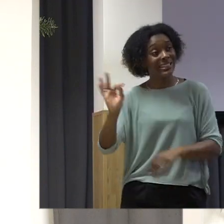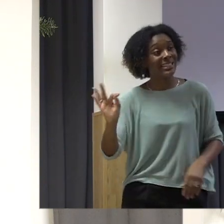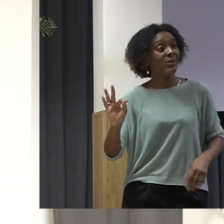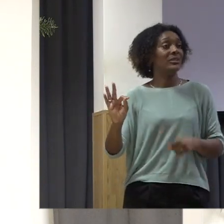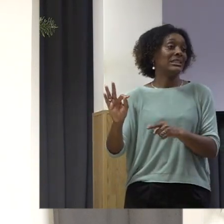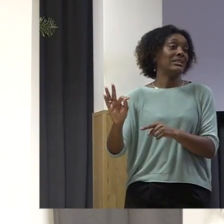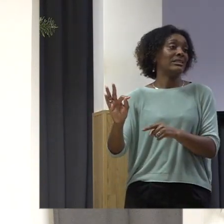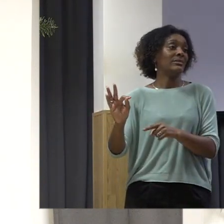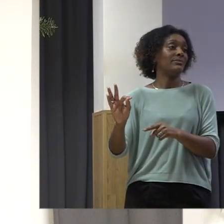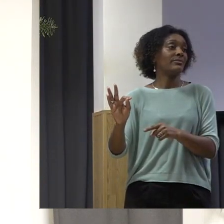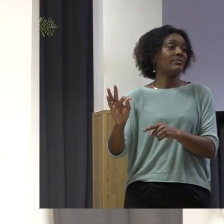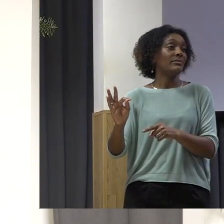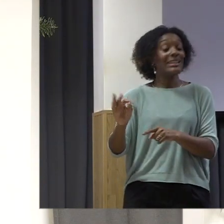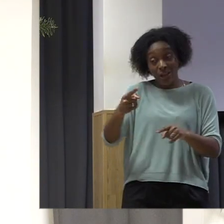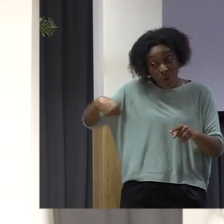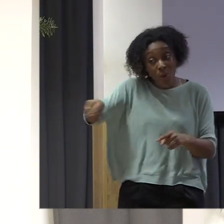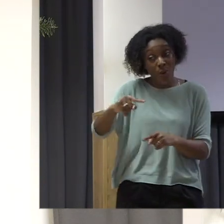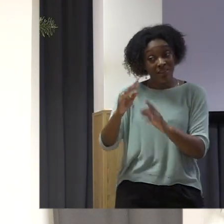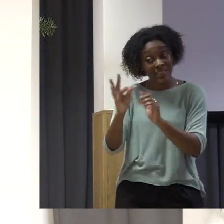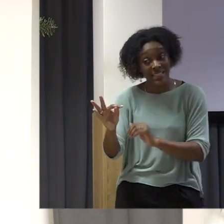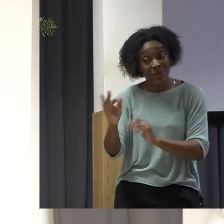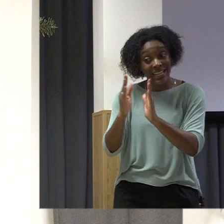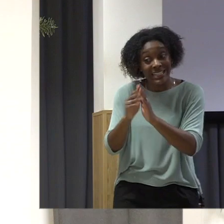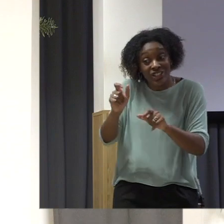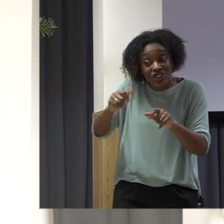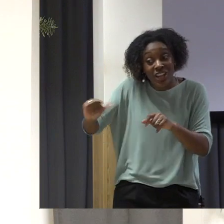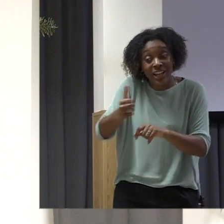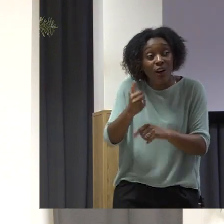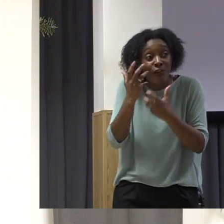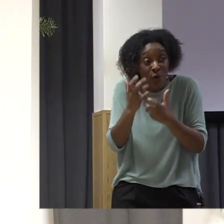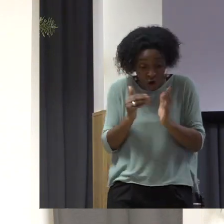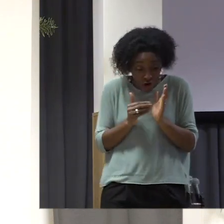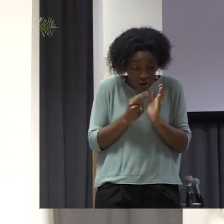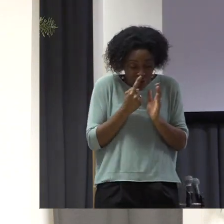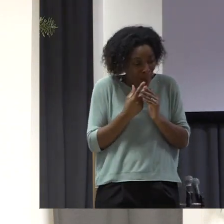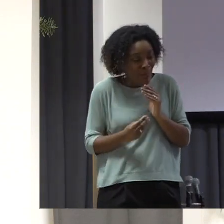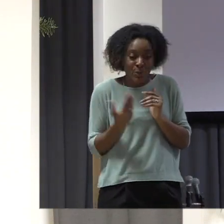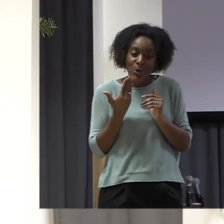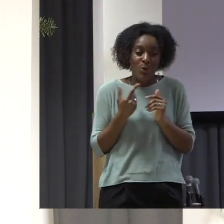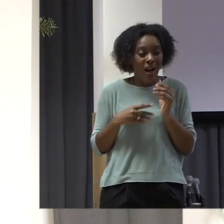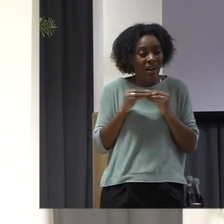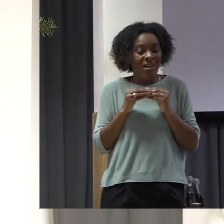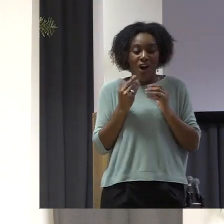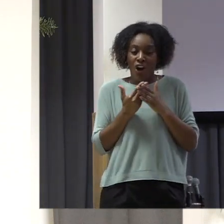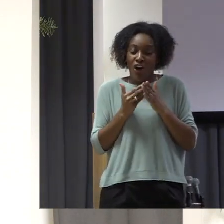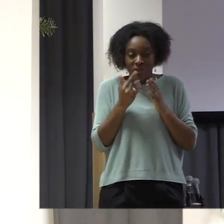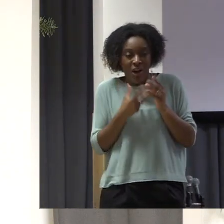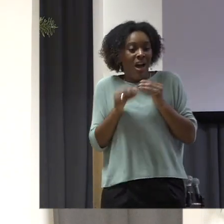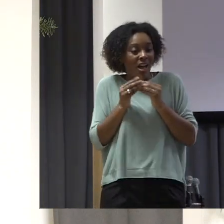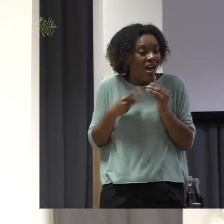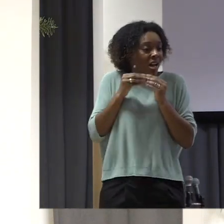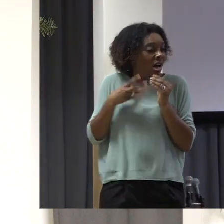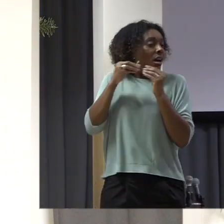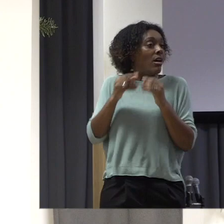à compléter ce qui manquait à leur foi. Paul les voyait grandir, il était satisfait, il devait être